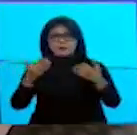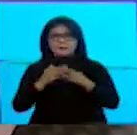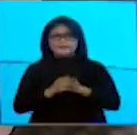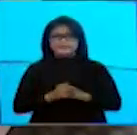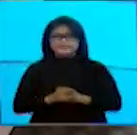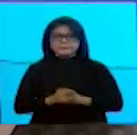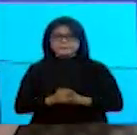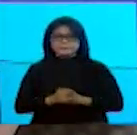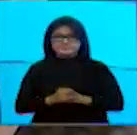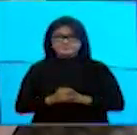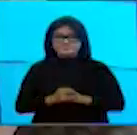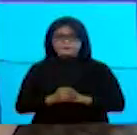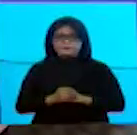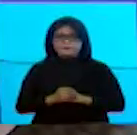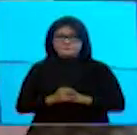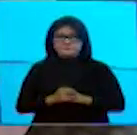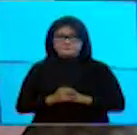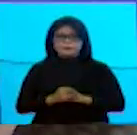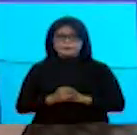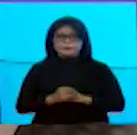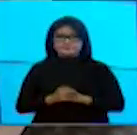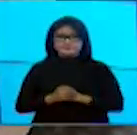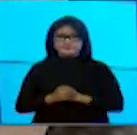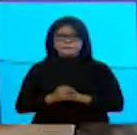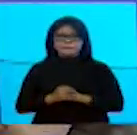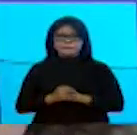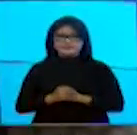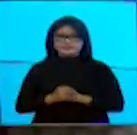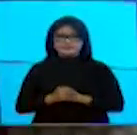Lotaviani, Muhammad Faisal Alfian untuk RCTI.